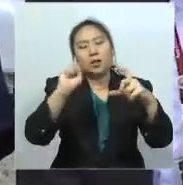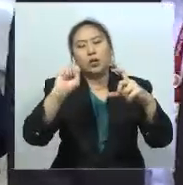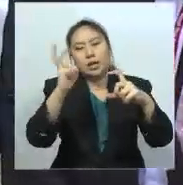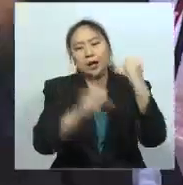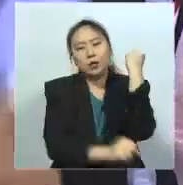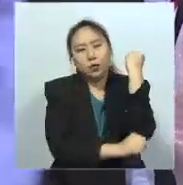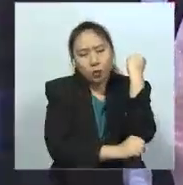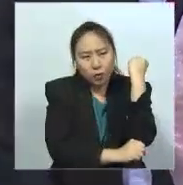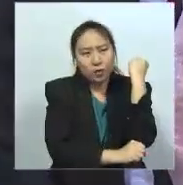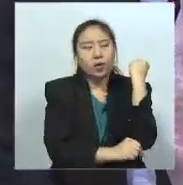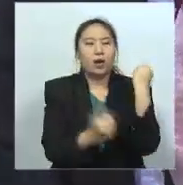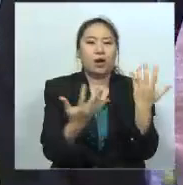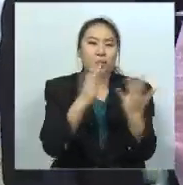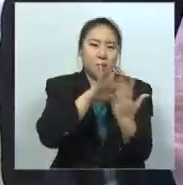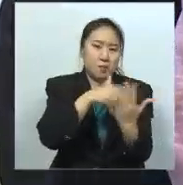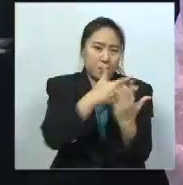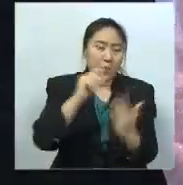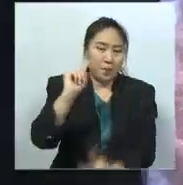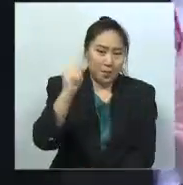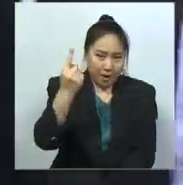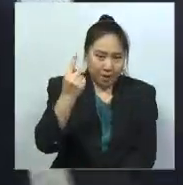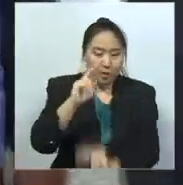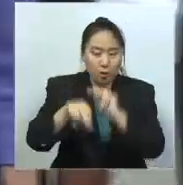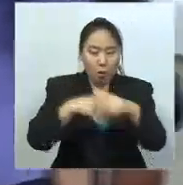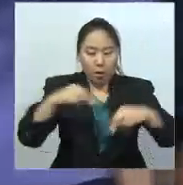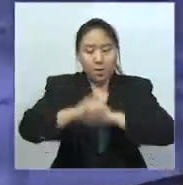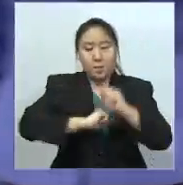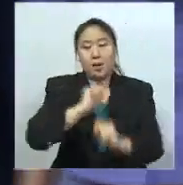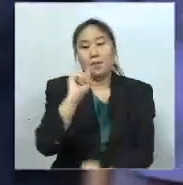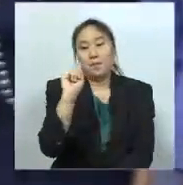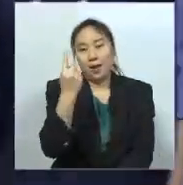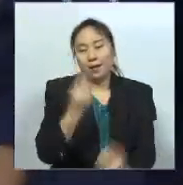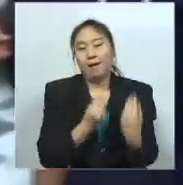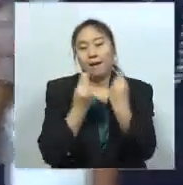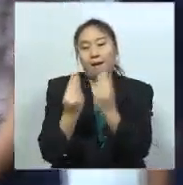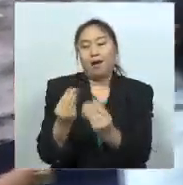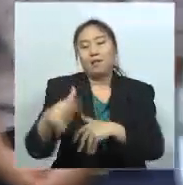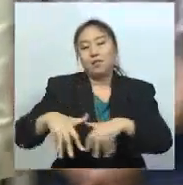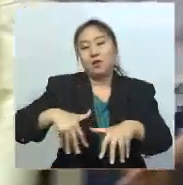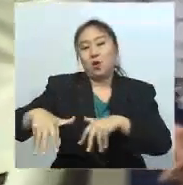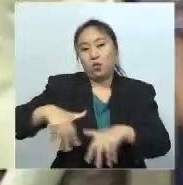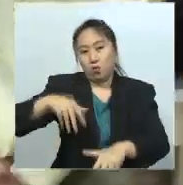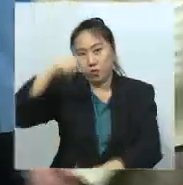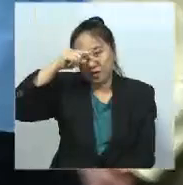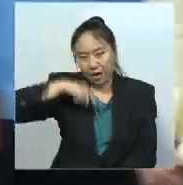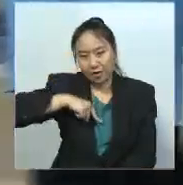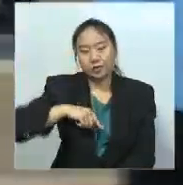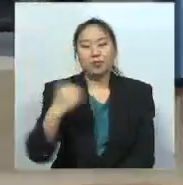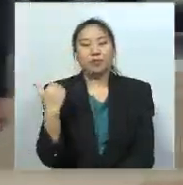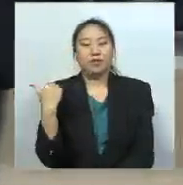งรัฐด้วยนะครับก็มีการออกนโยบายใหม่ขึ้นมาเพื่อเป็นของขวัญปีใหม่ให้กับประชาชนคนไทยด้วยนะครับ ใช่นะค